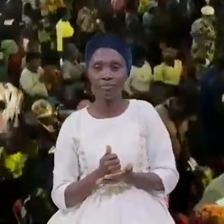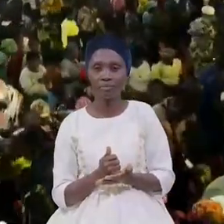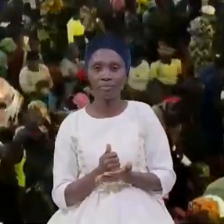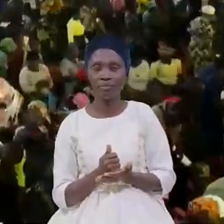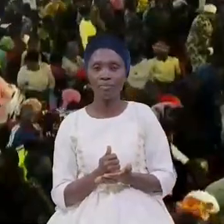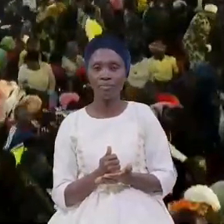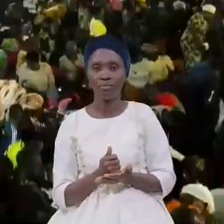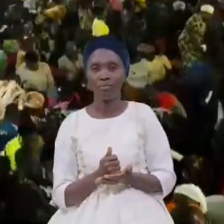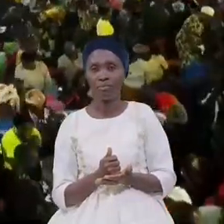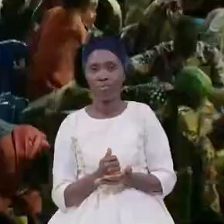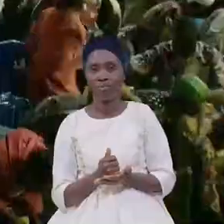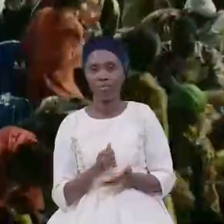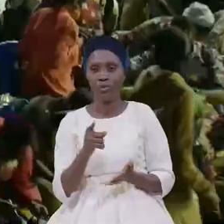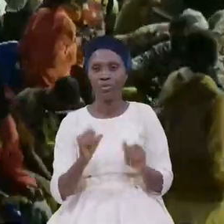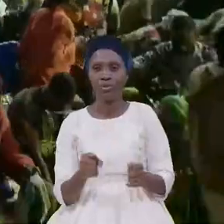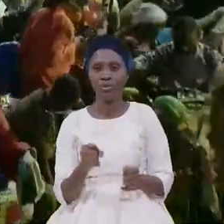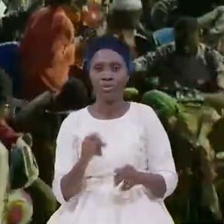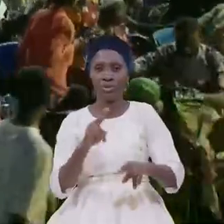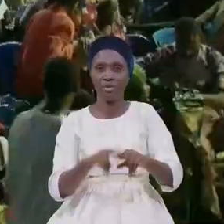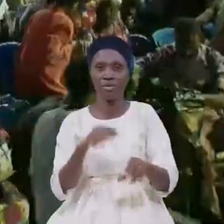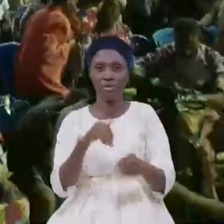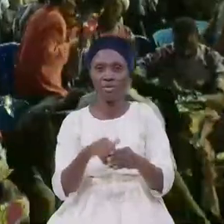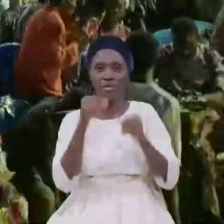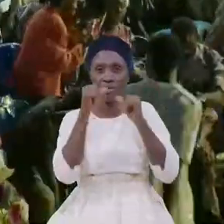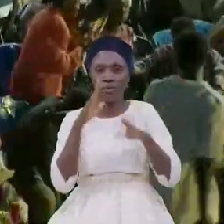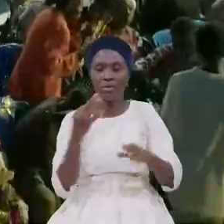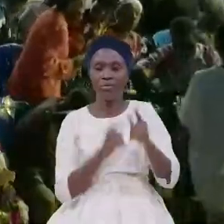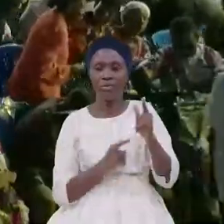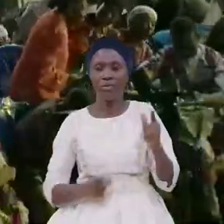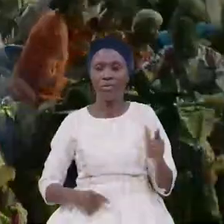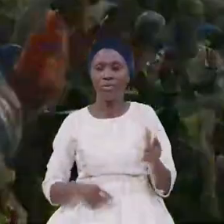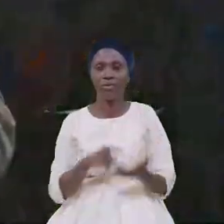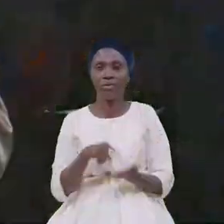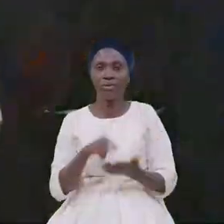Assoyez-vous dans les bénédictions de Dieu ce soir. Nous allons voir